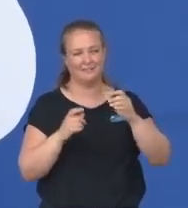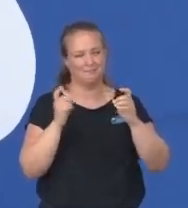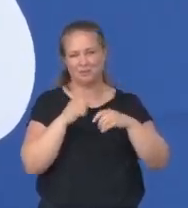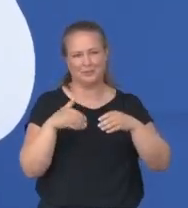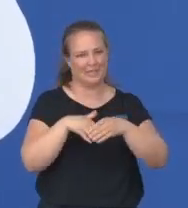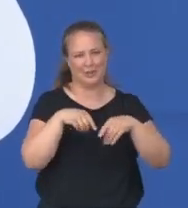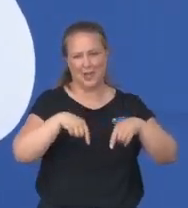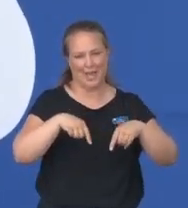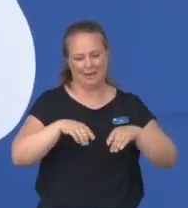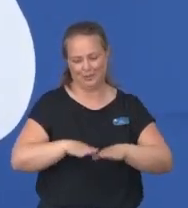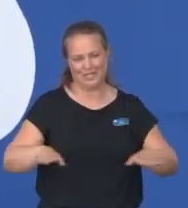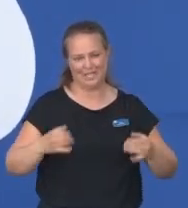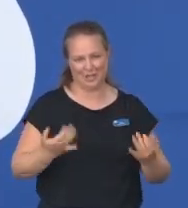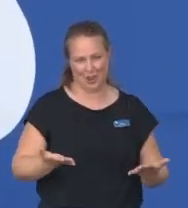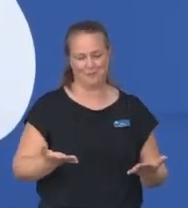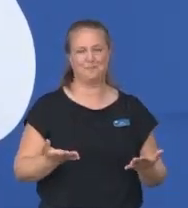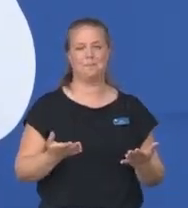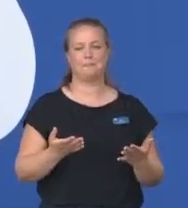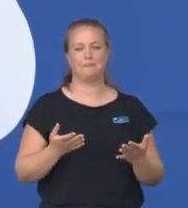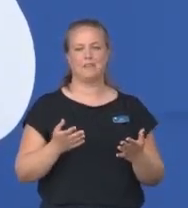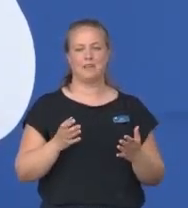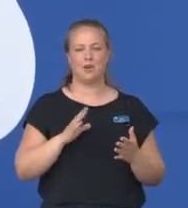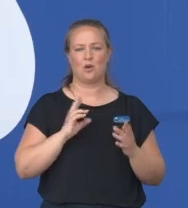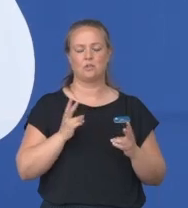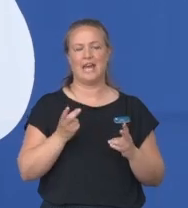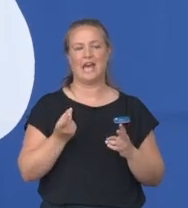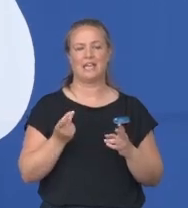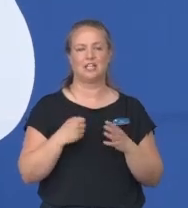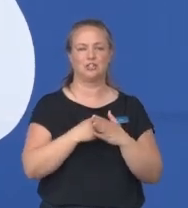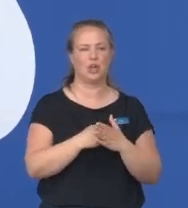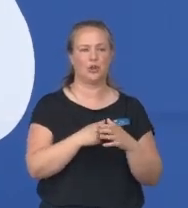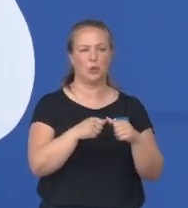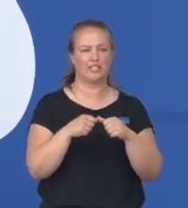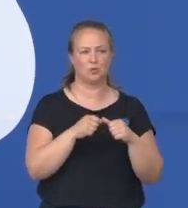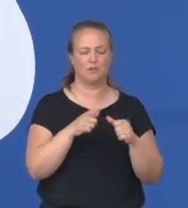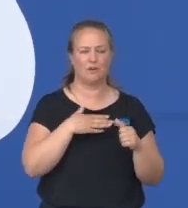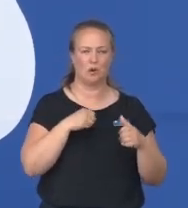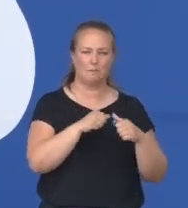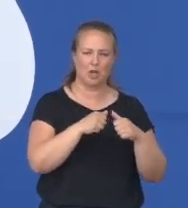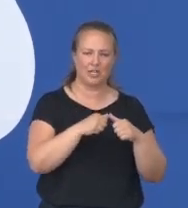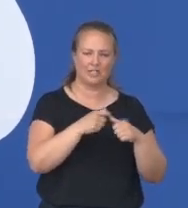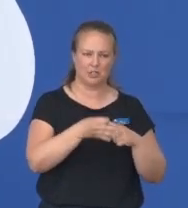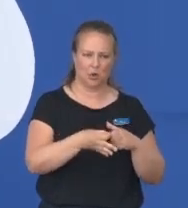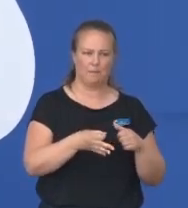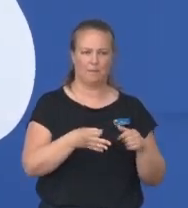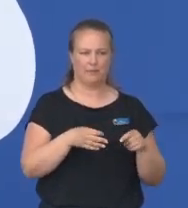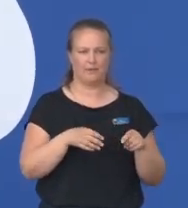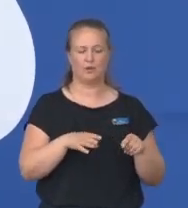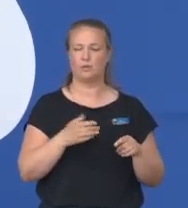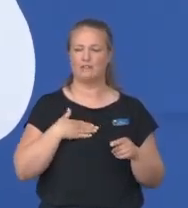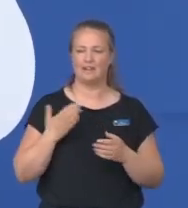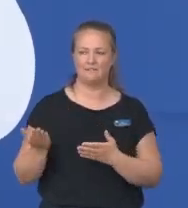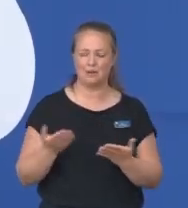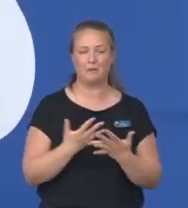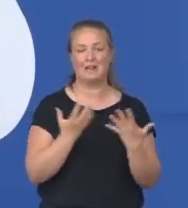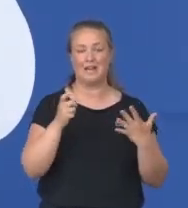är också en partner till oss. Vi har också stödorganisationer, för det är olika typer av partnerskap som vi har som möjliggör det här. Och då vill jag välkomna upp